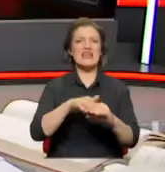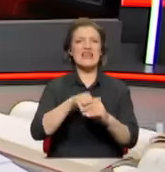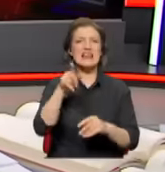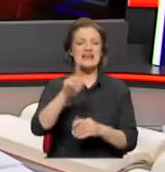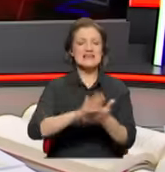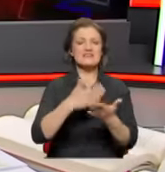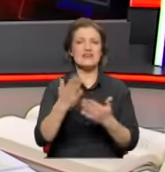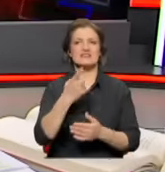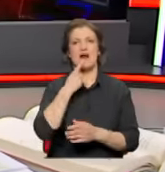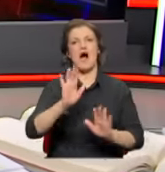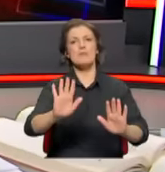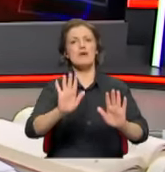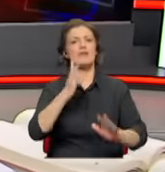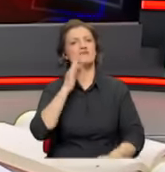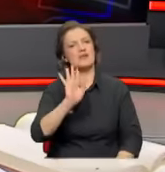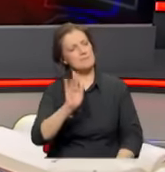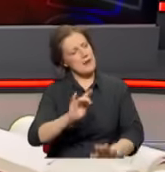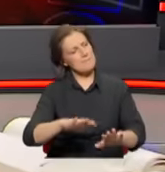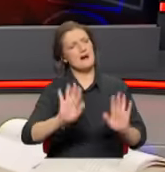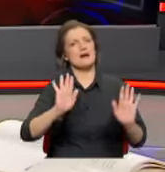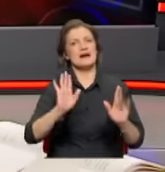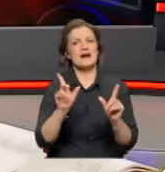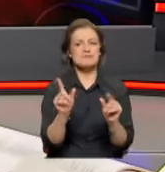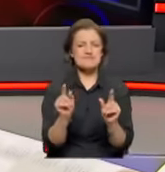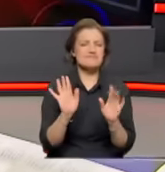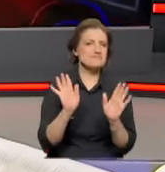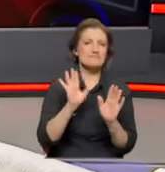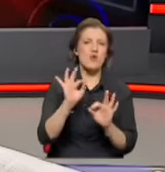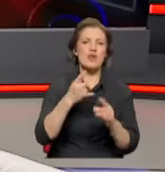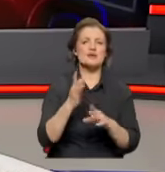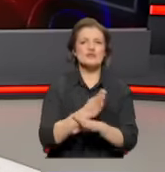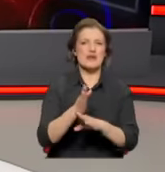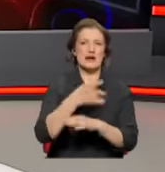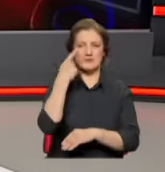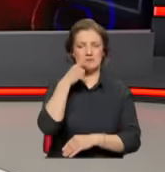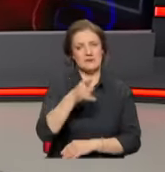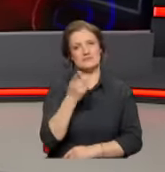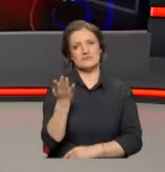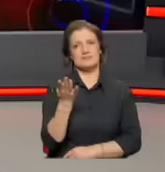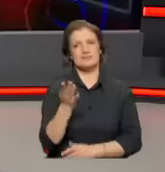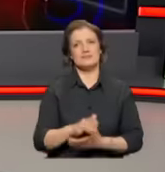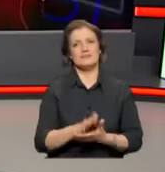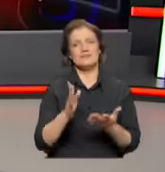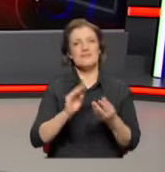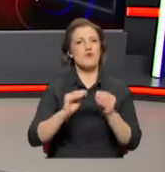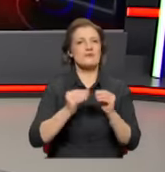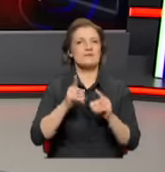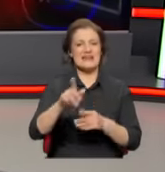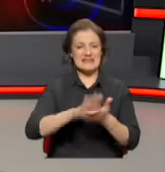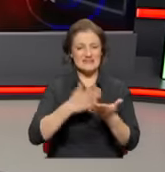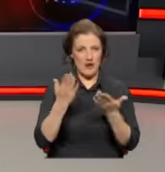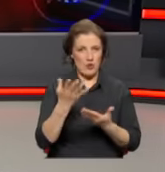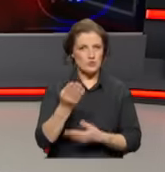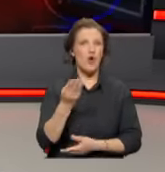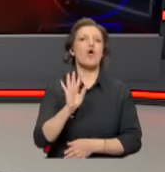demiş bir izleyicimiz. Aman efendim yapmayın, yapmayın. Kabuklu kabuksuz böyle şeylerden dolayı. Yani kabuklu kabuksuz meselesinden istifa olur